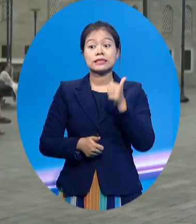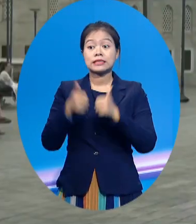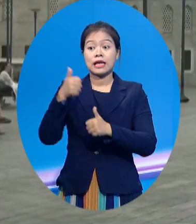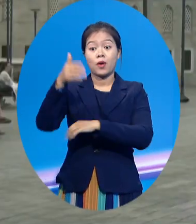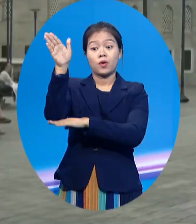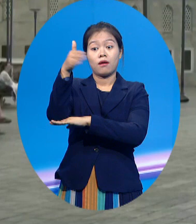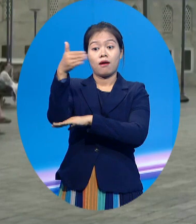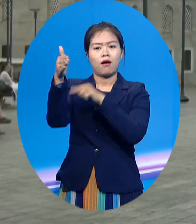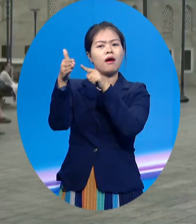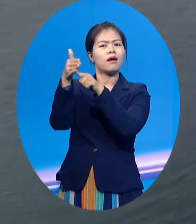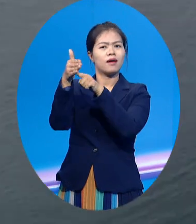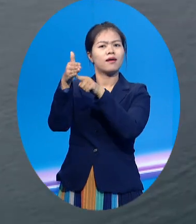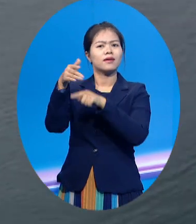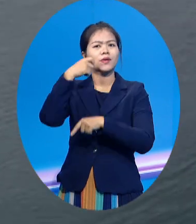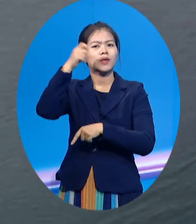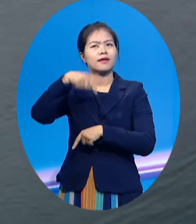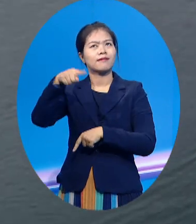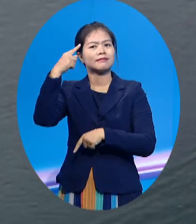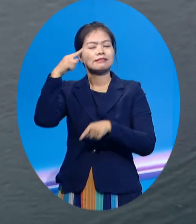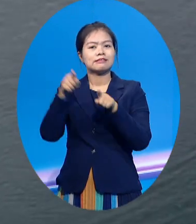ký can dự vào Chiến dịch quân sự của Nga ở Ukraina